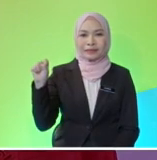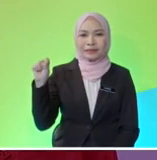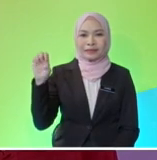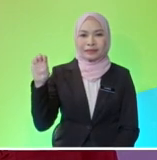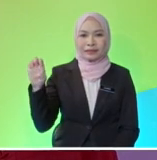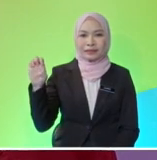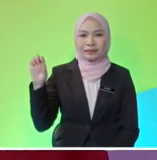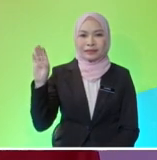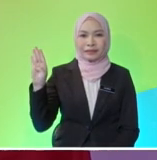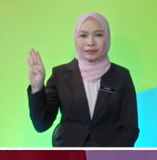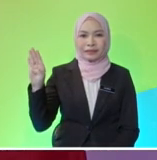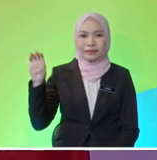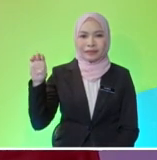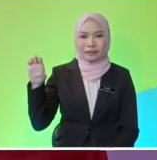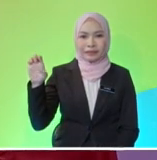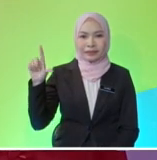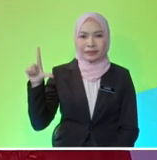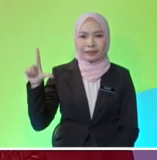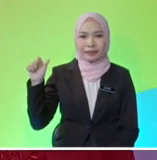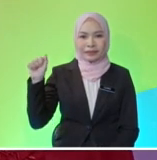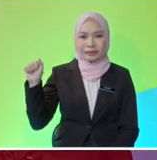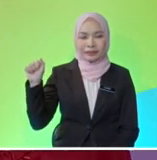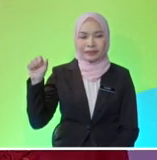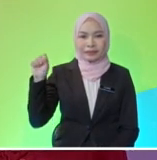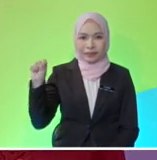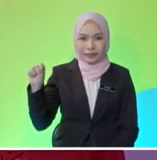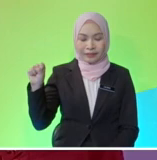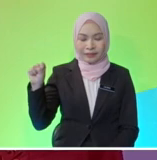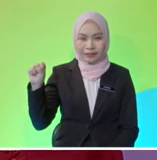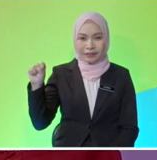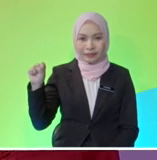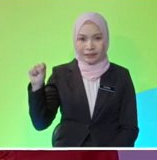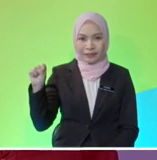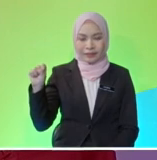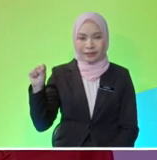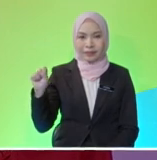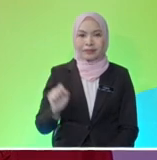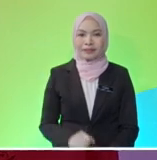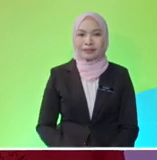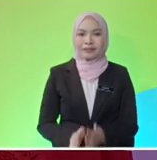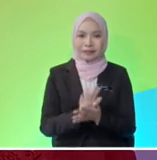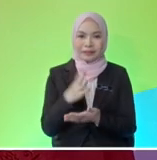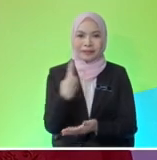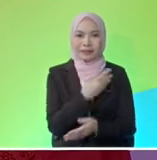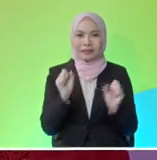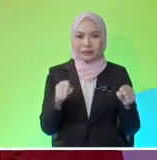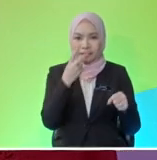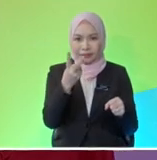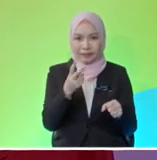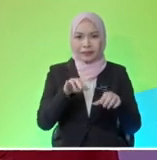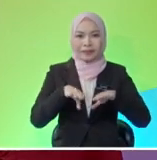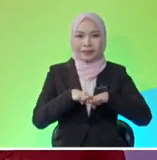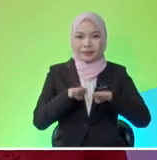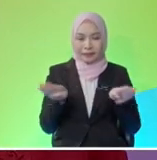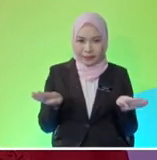dia jadi 12. Jadi kita dapat lihat dekat situ perbezaan antara kelompok 1 hingga 10 tadi dengan